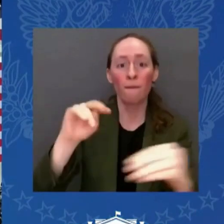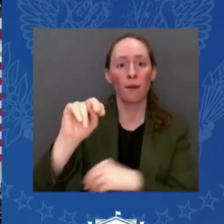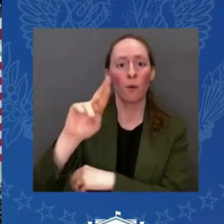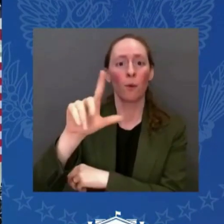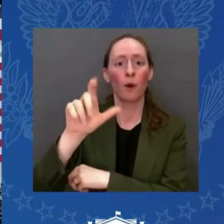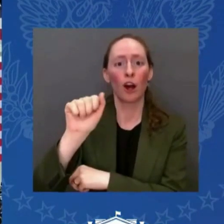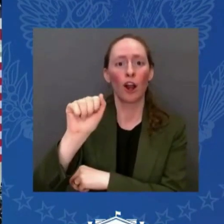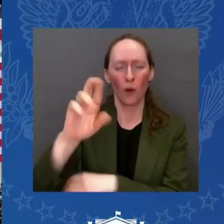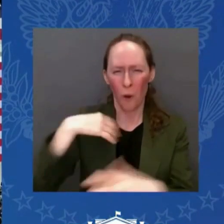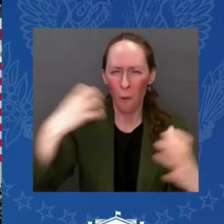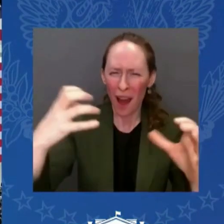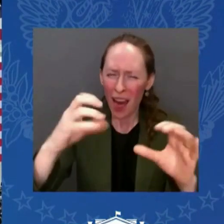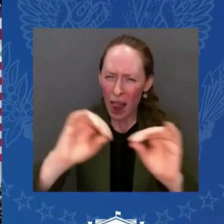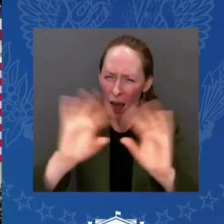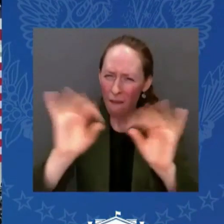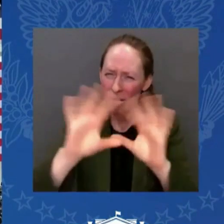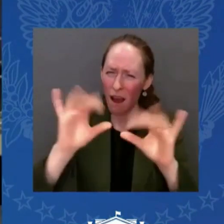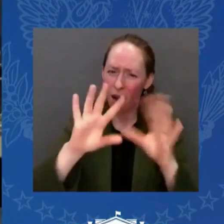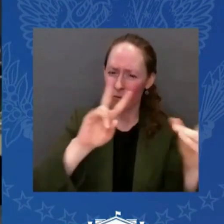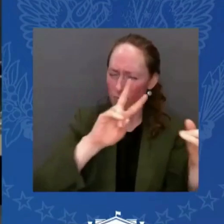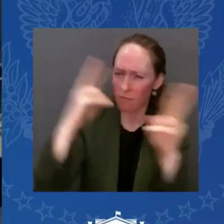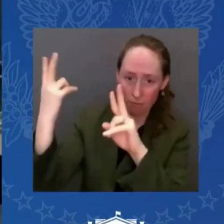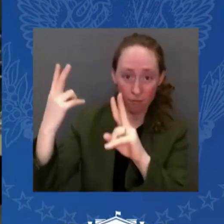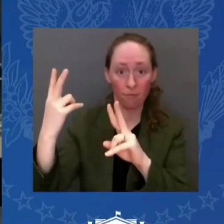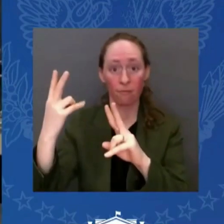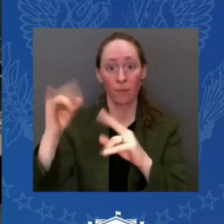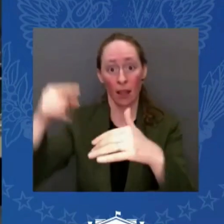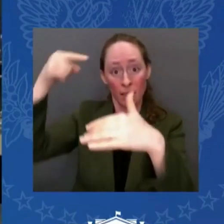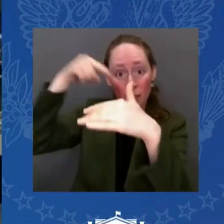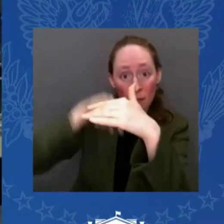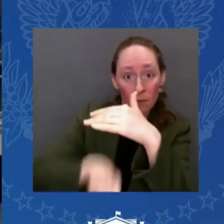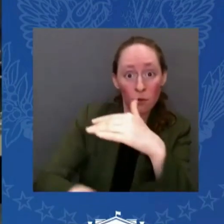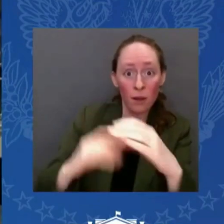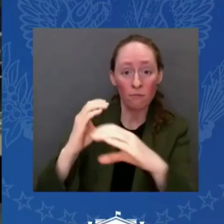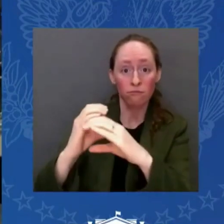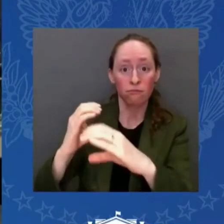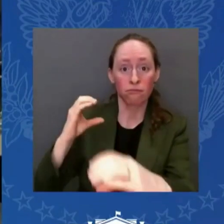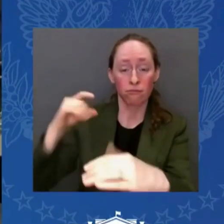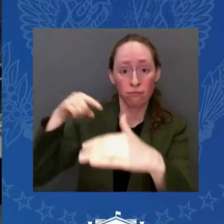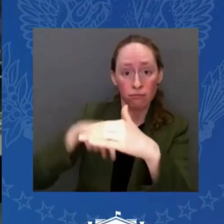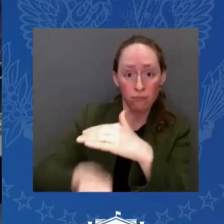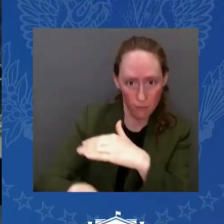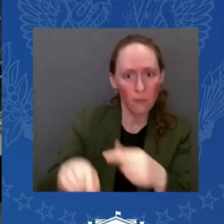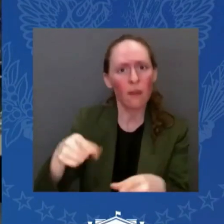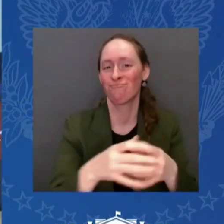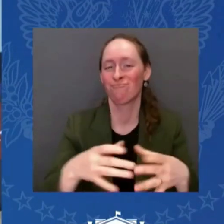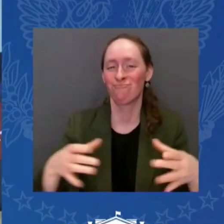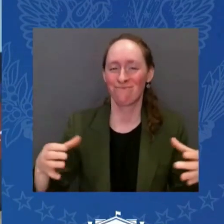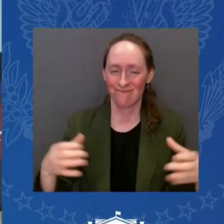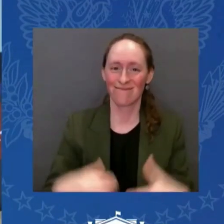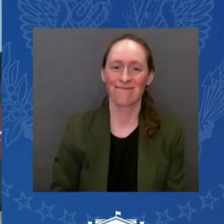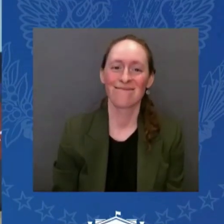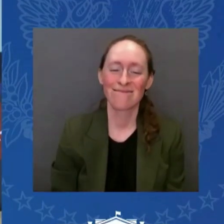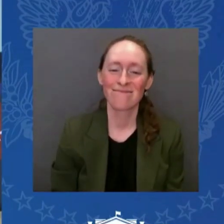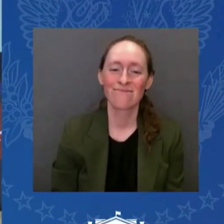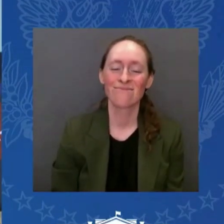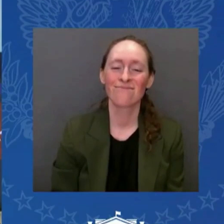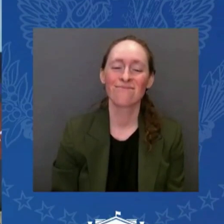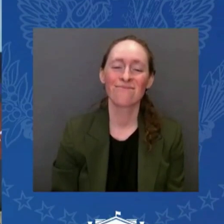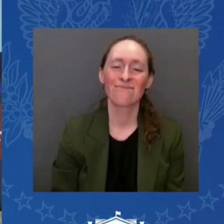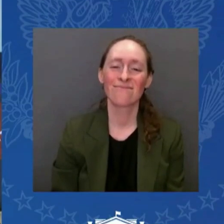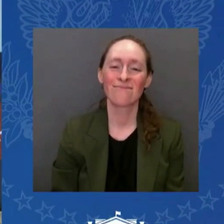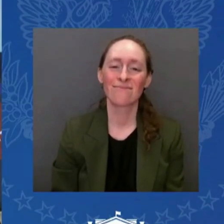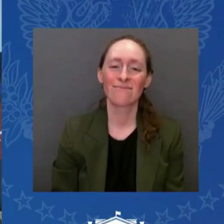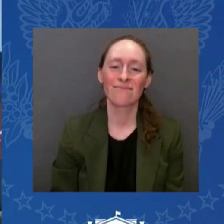powered, not nuclear-armed subs. They're nuclear-powered, not nuclear-armed. Para naman sa